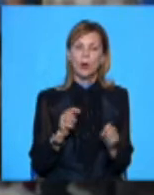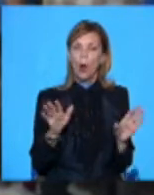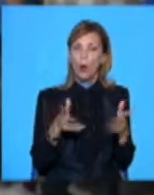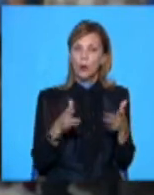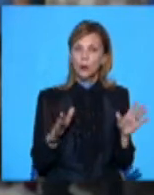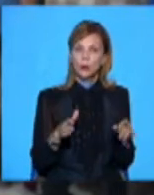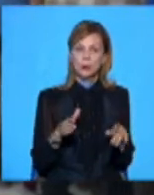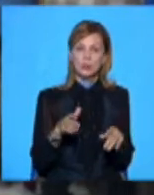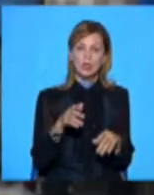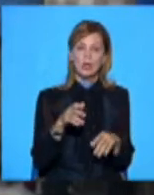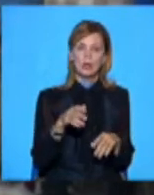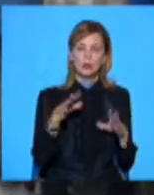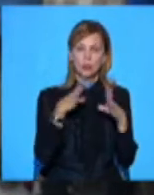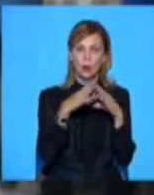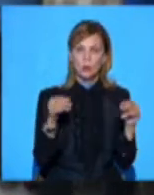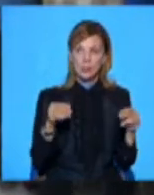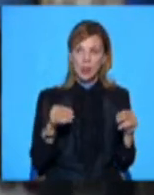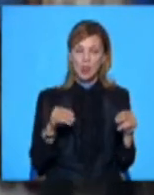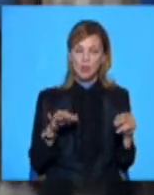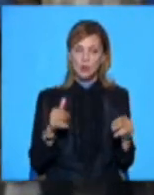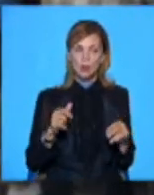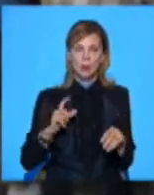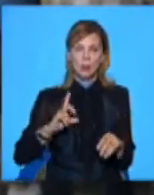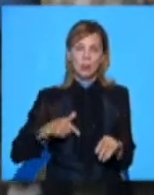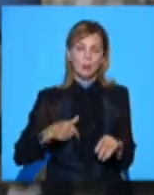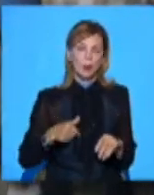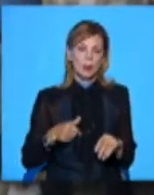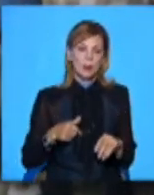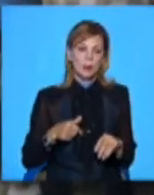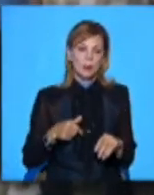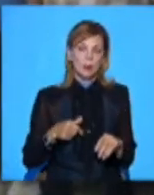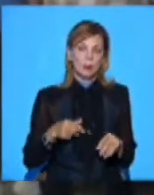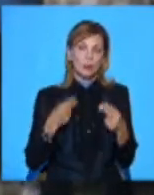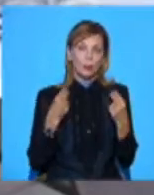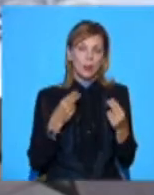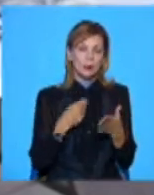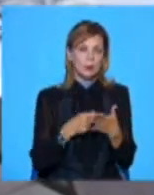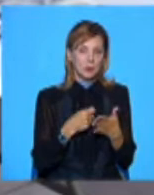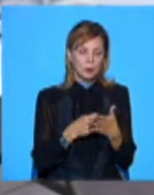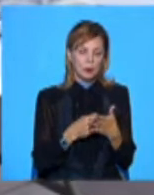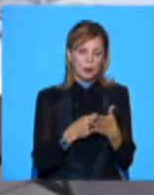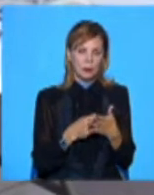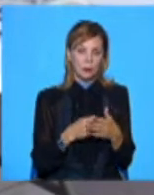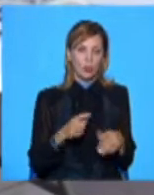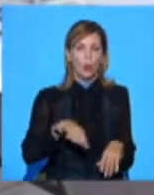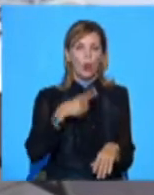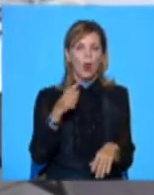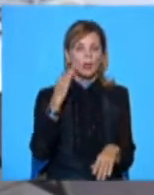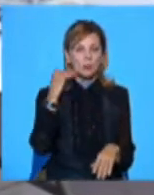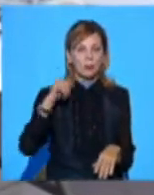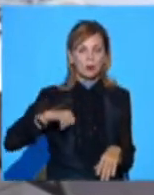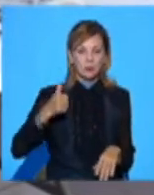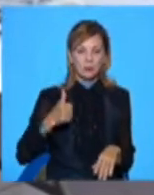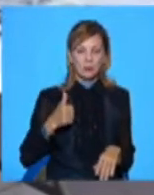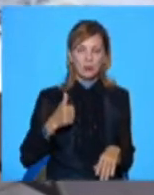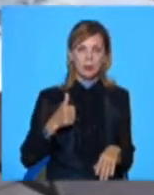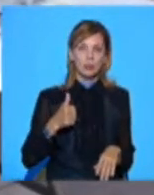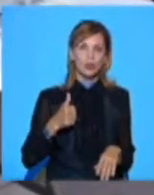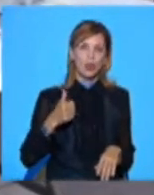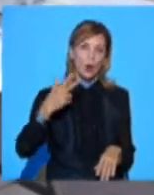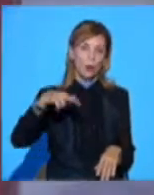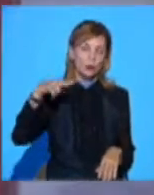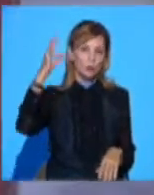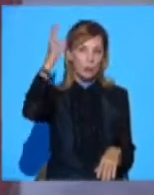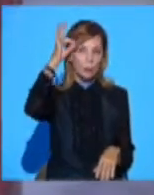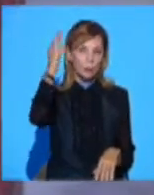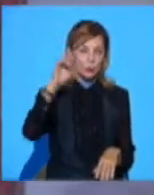oriunde în țară și poți să fie foarte bine plătit. O altă tânără și-a urmat visul din copilărie și a